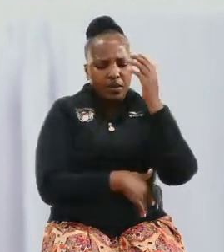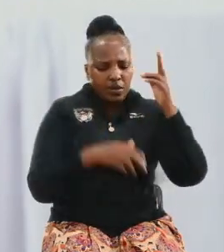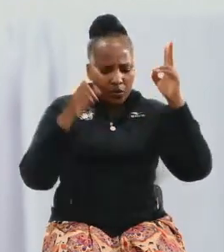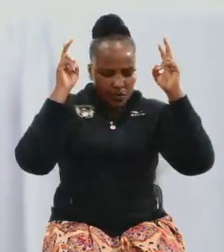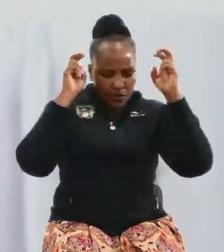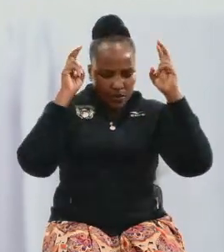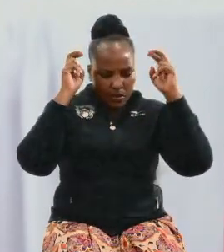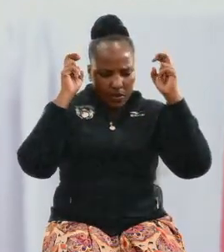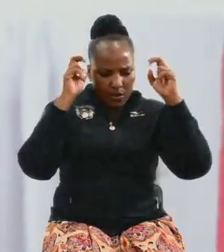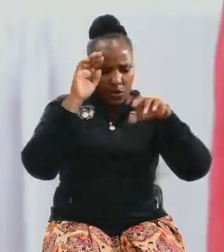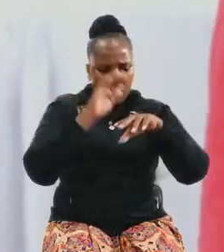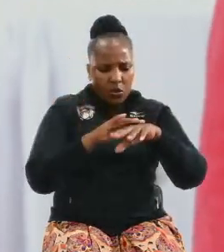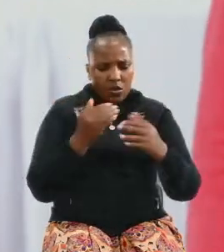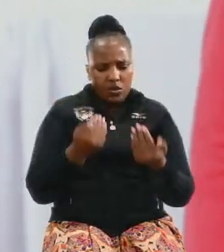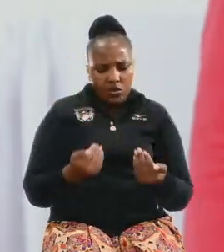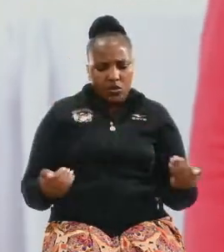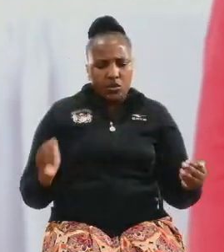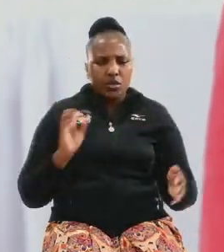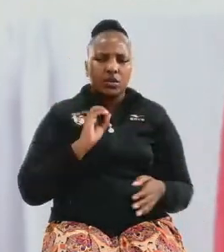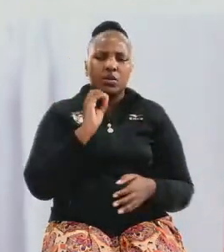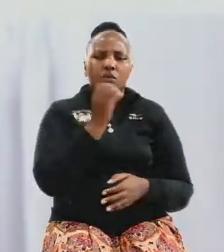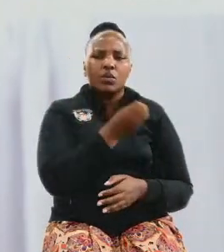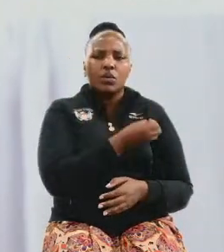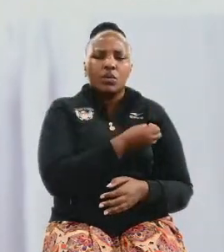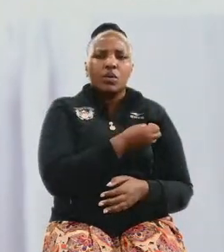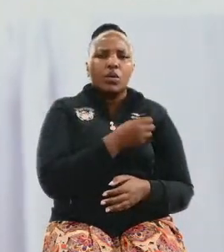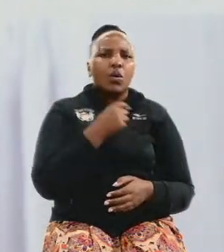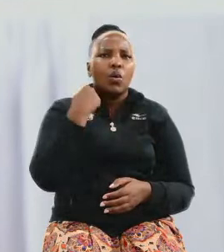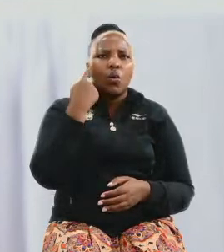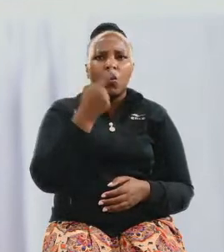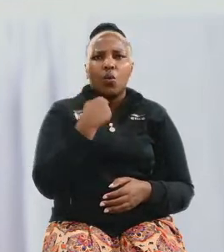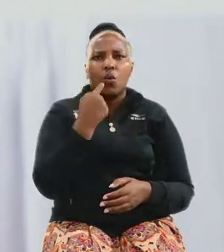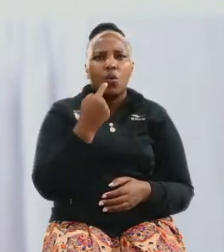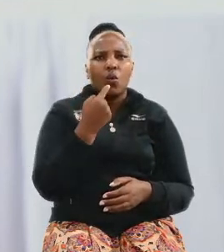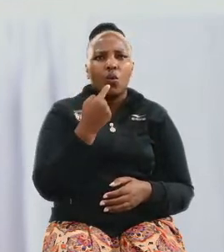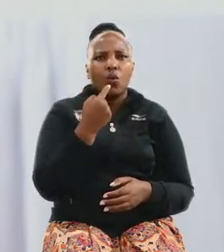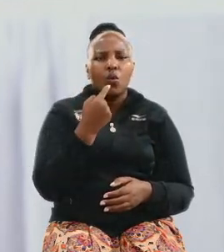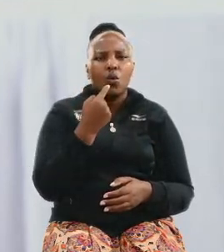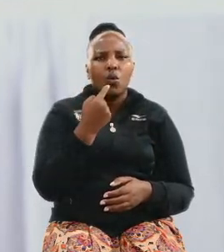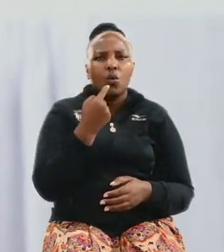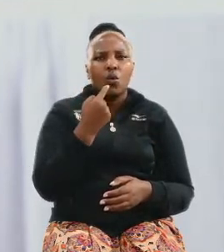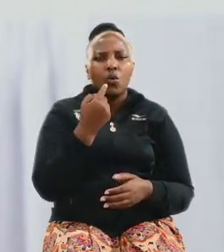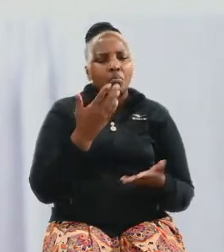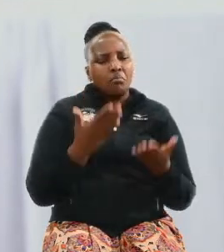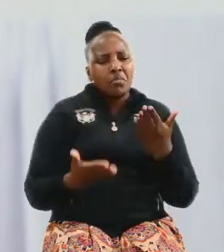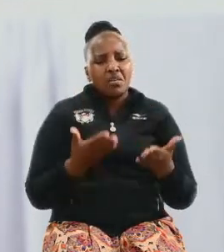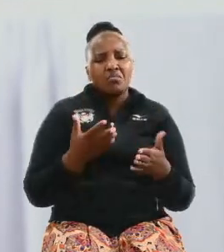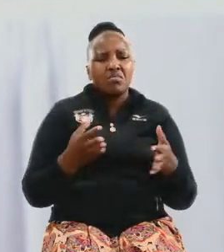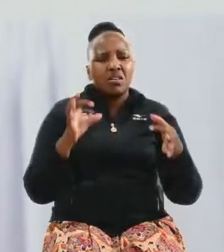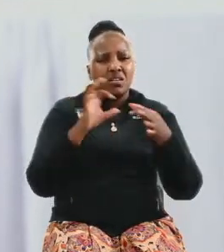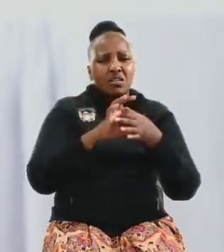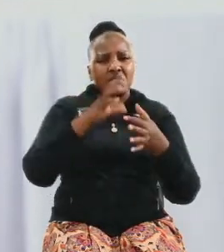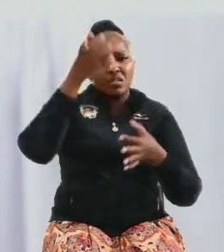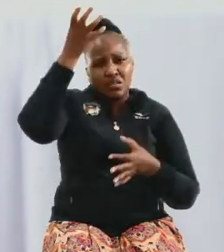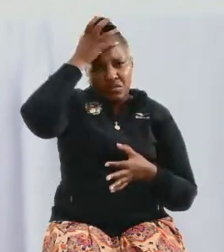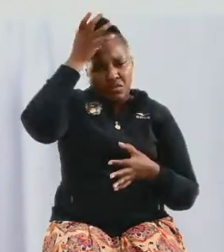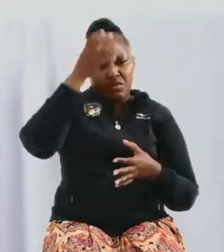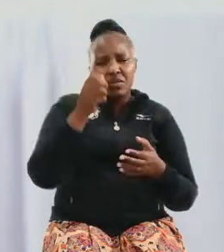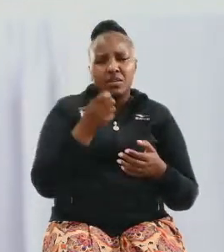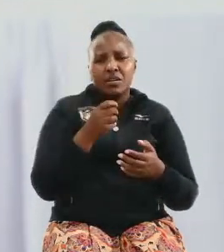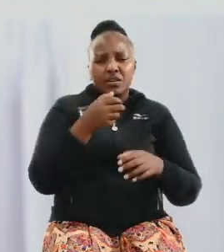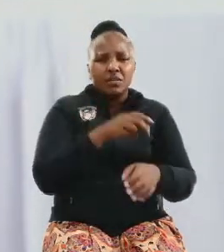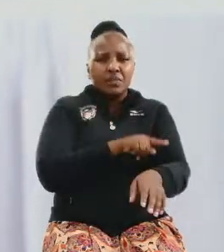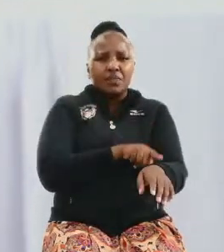shetani juu ya watoto wetu Bwana. Wale wanaweza kuwa wamejiingiza kwa pombe na madawa